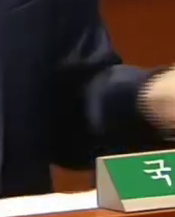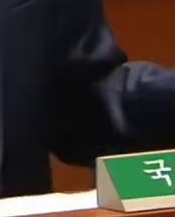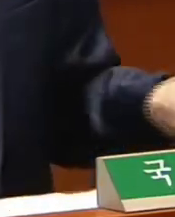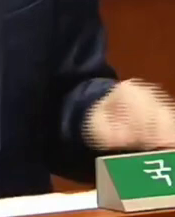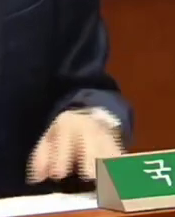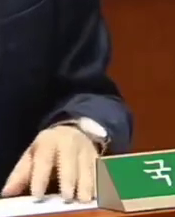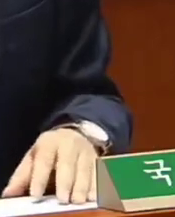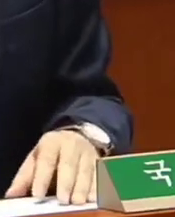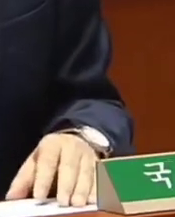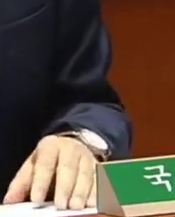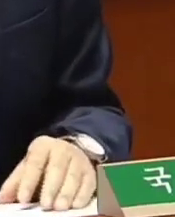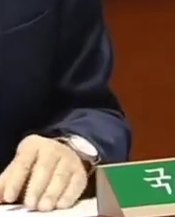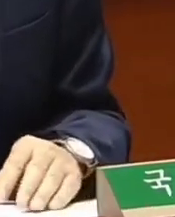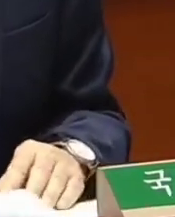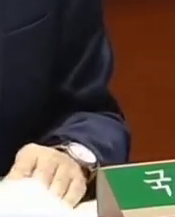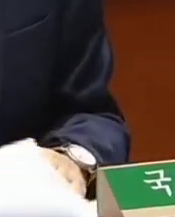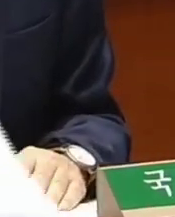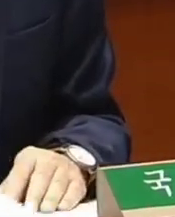말씀드리겠습니다.